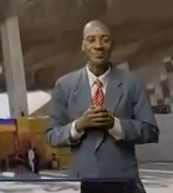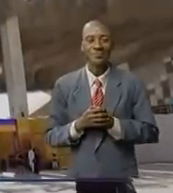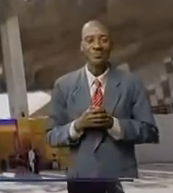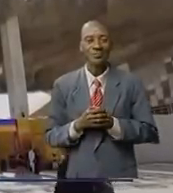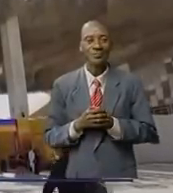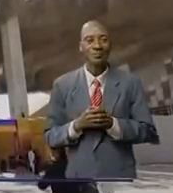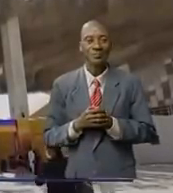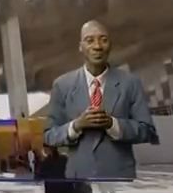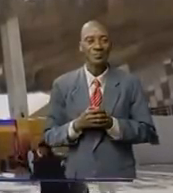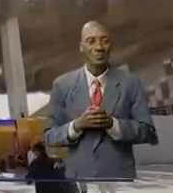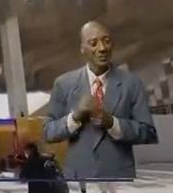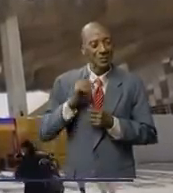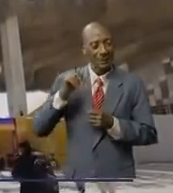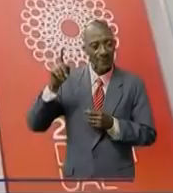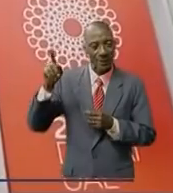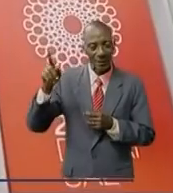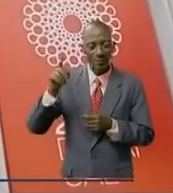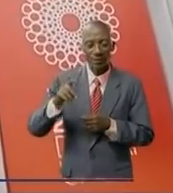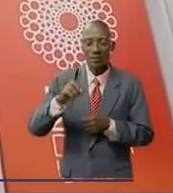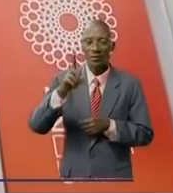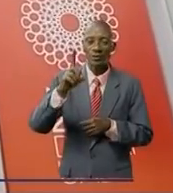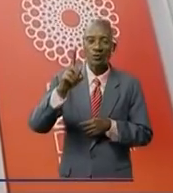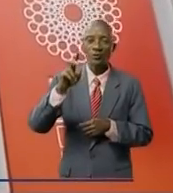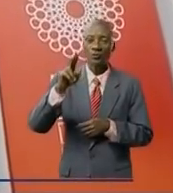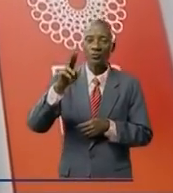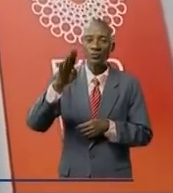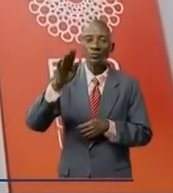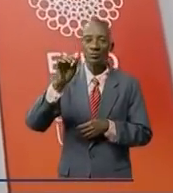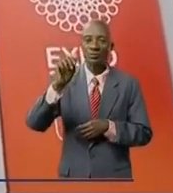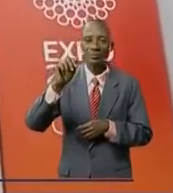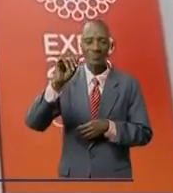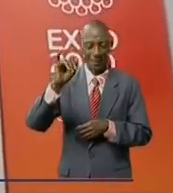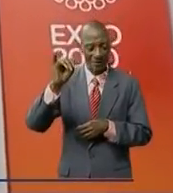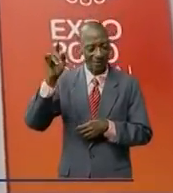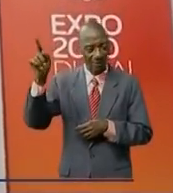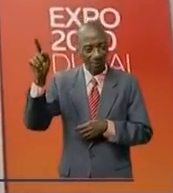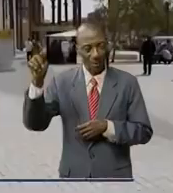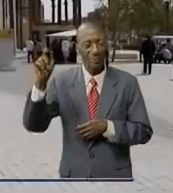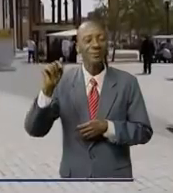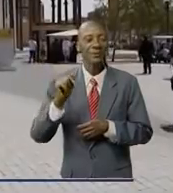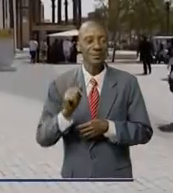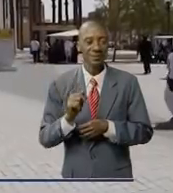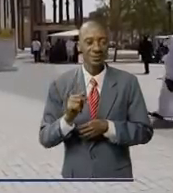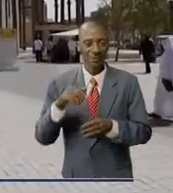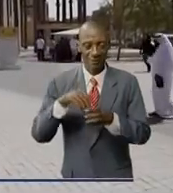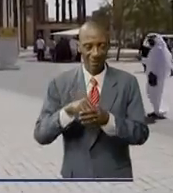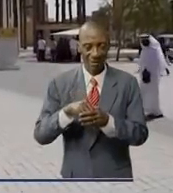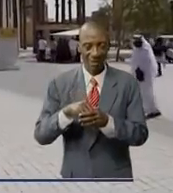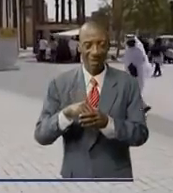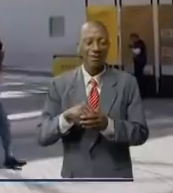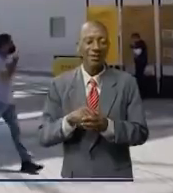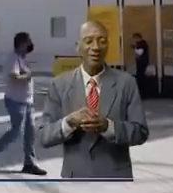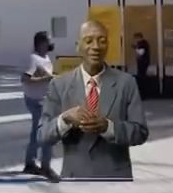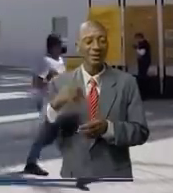Dubaï, au cœur de l'actualité mondiale à travers Expo Dubaï 2020, 190 pays, ils sont rassemblés dans